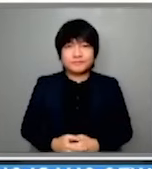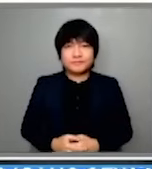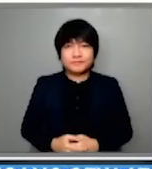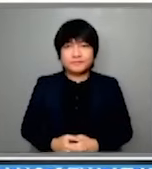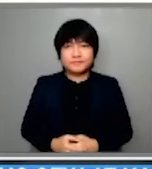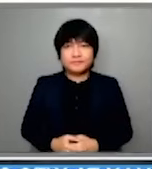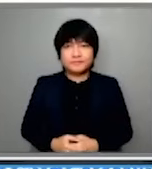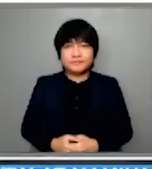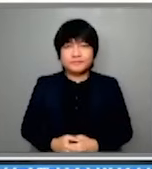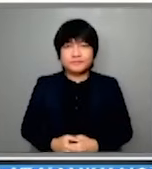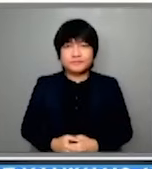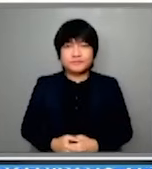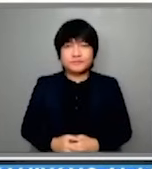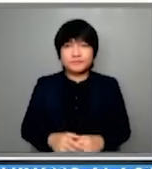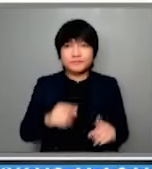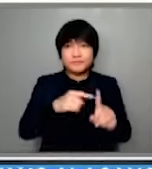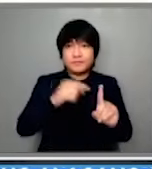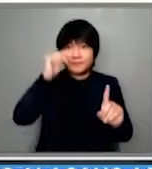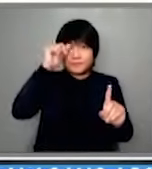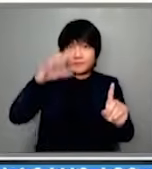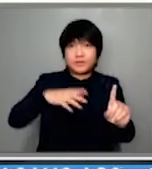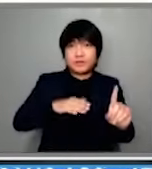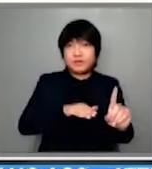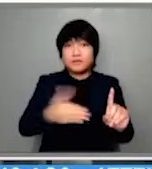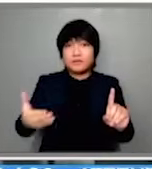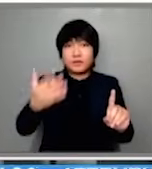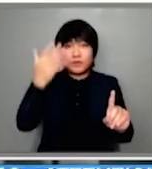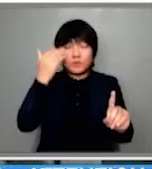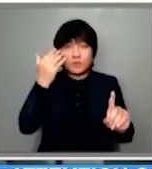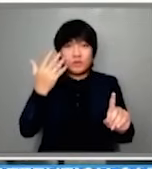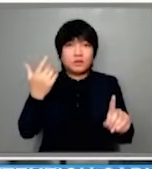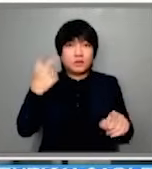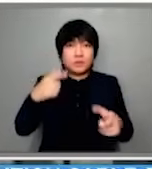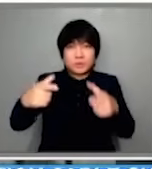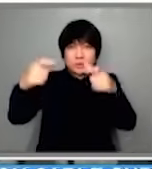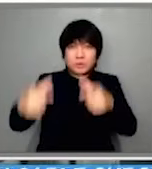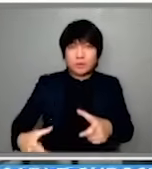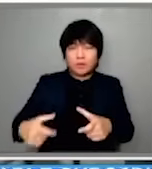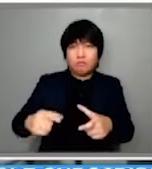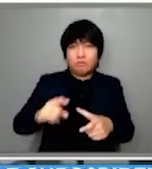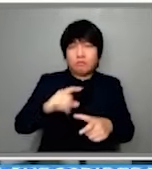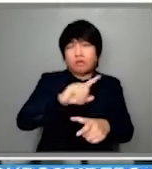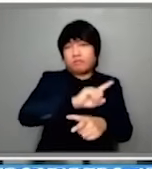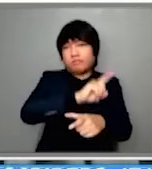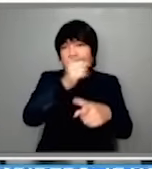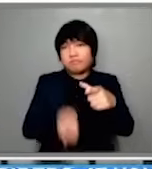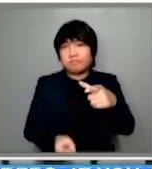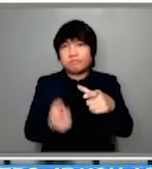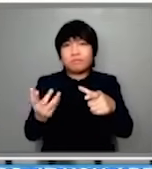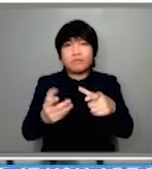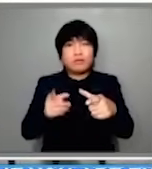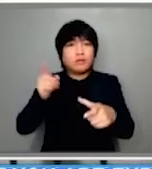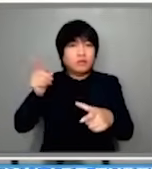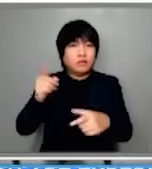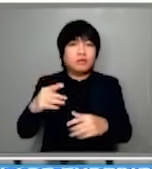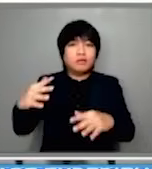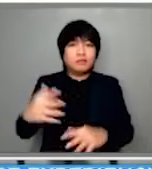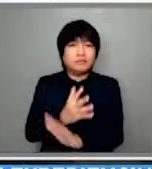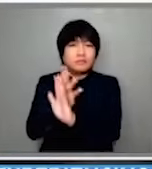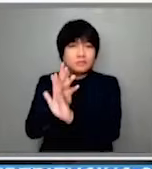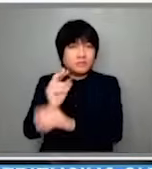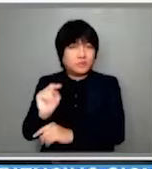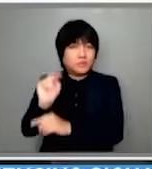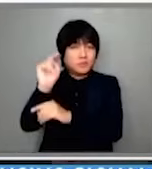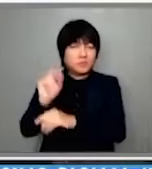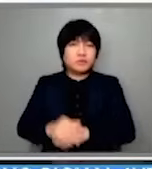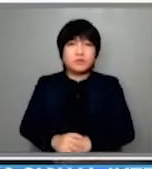Patay naman ang isang lalaki matapos mahulog sa ginagawang balon sa Samal Island, Davao del Norte. Base sa investigasyon, naglalagay ng tubo sa